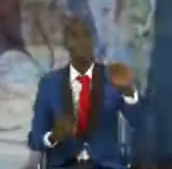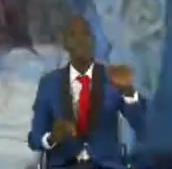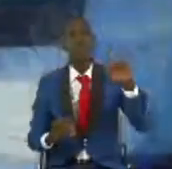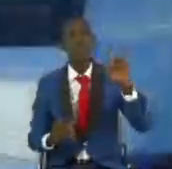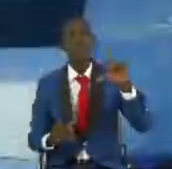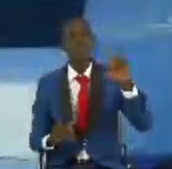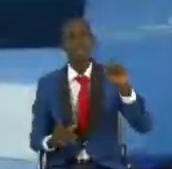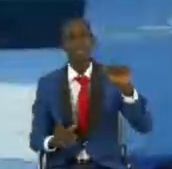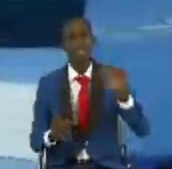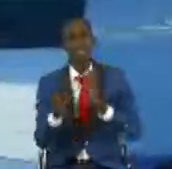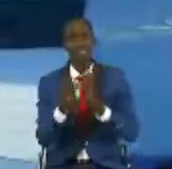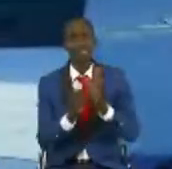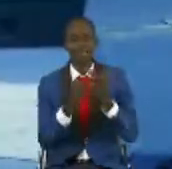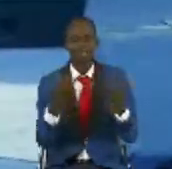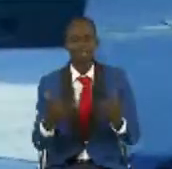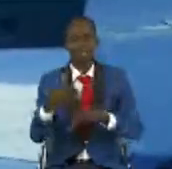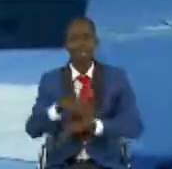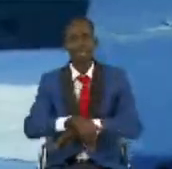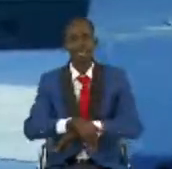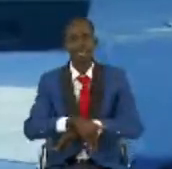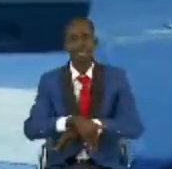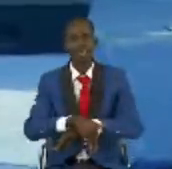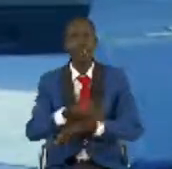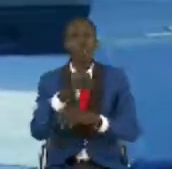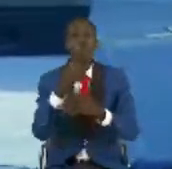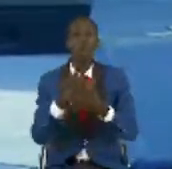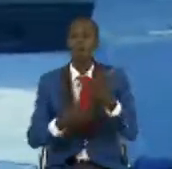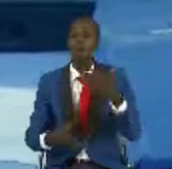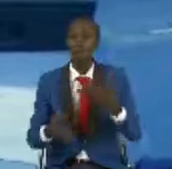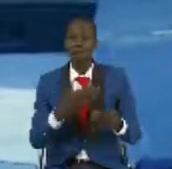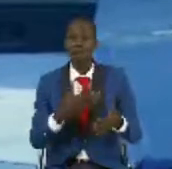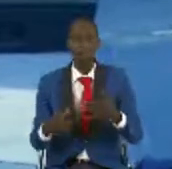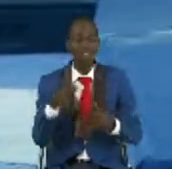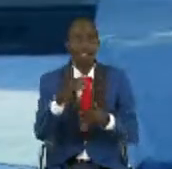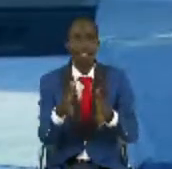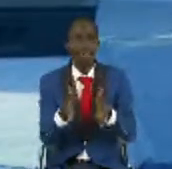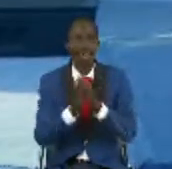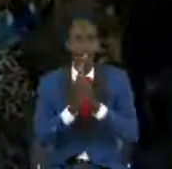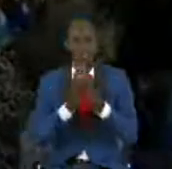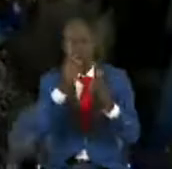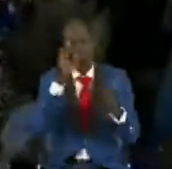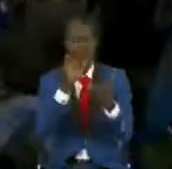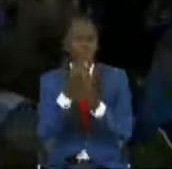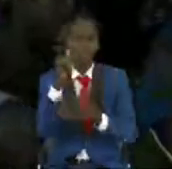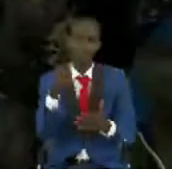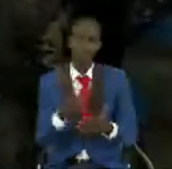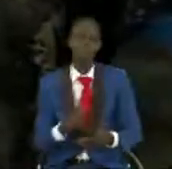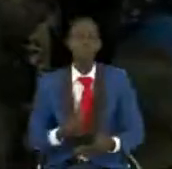Ce soir, état de Baelsa. Tout ce que vous demanderez en